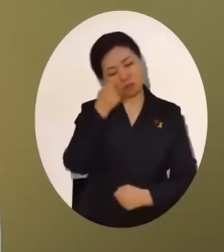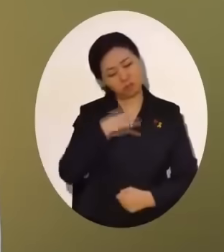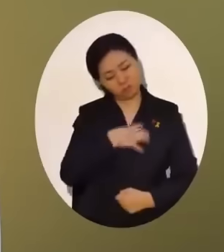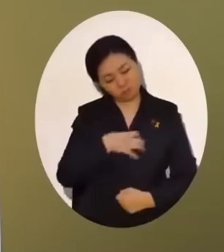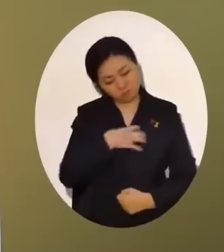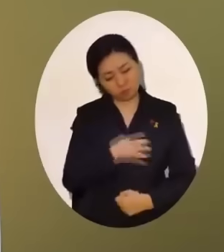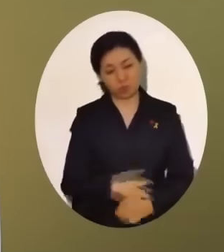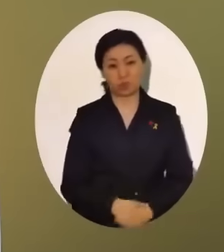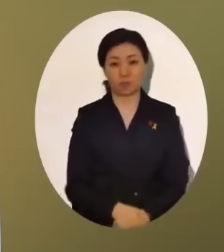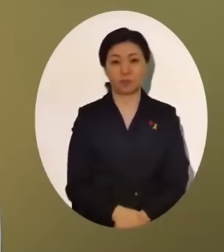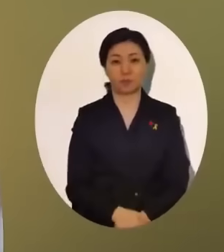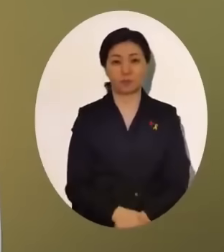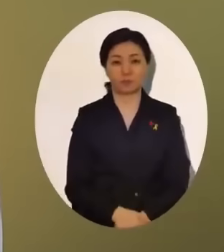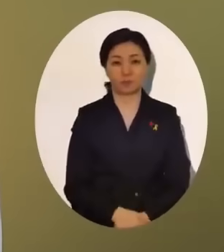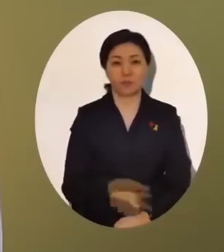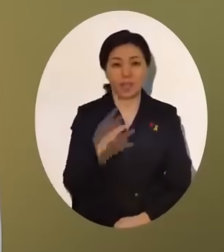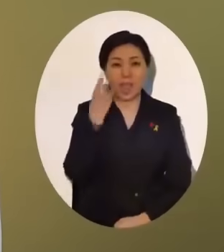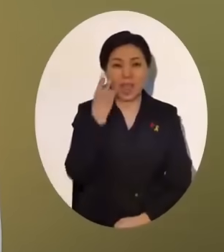잘